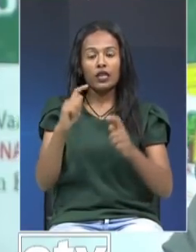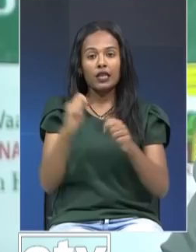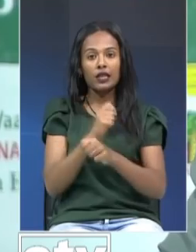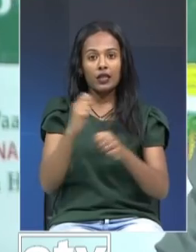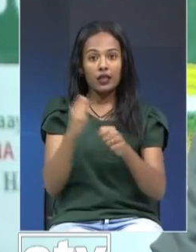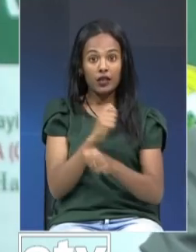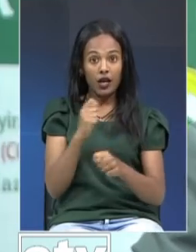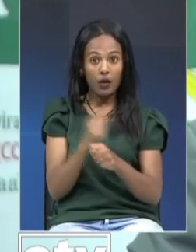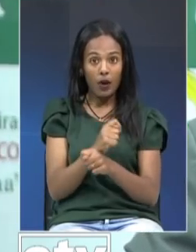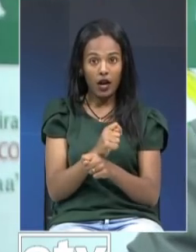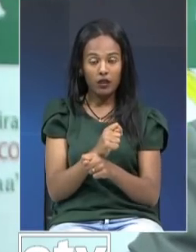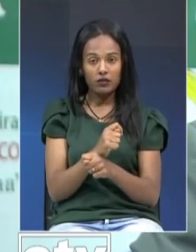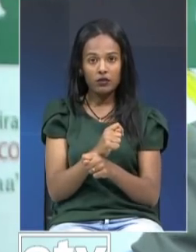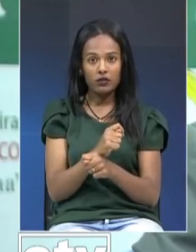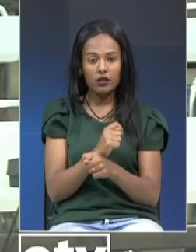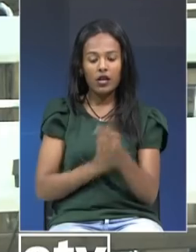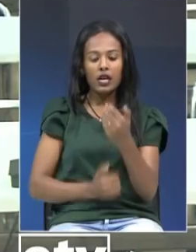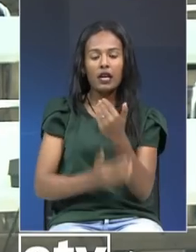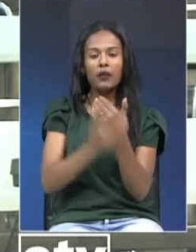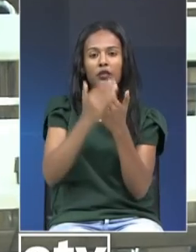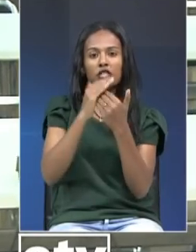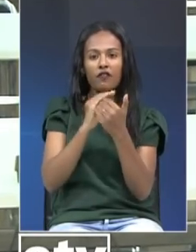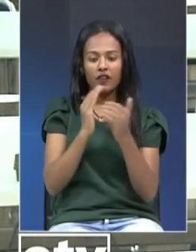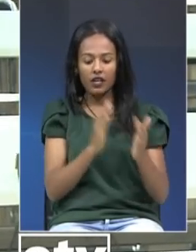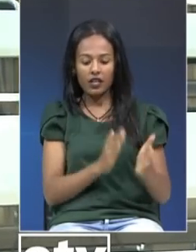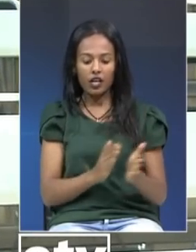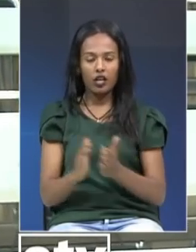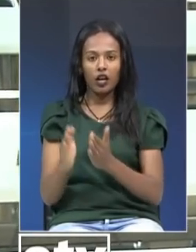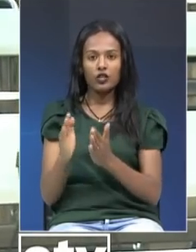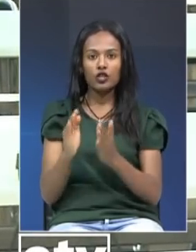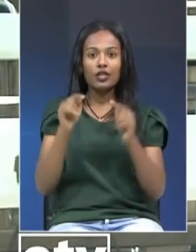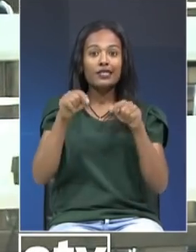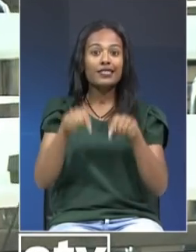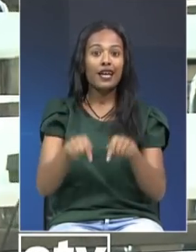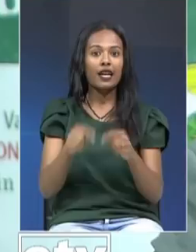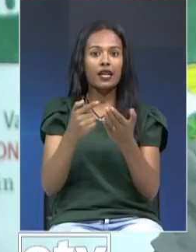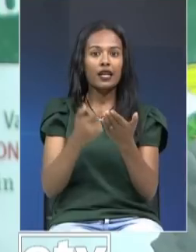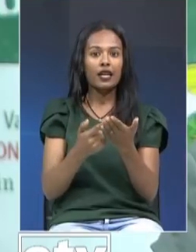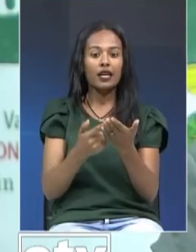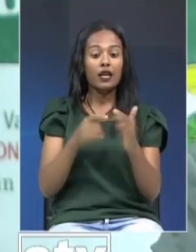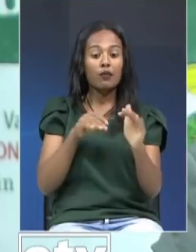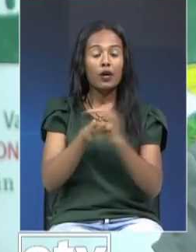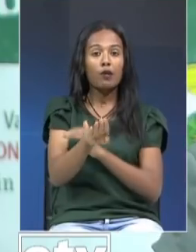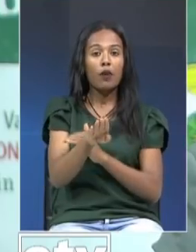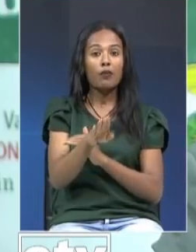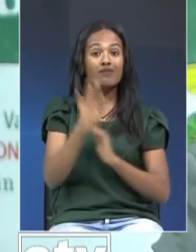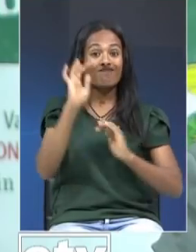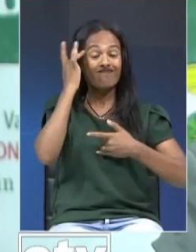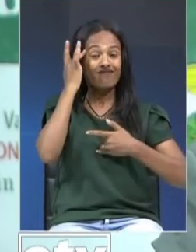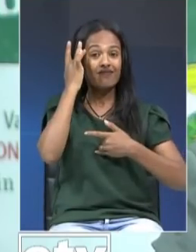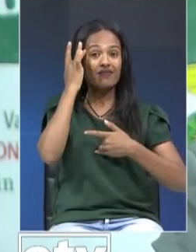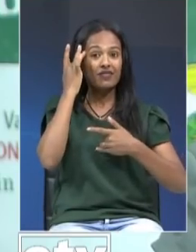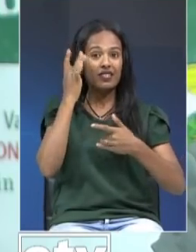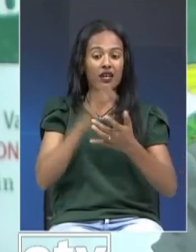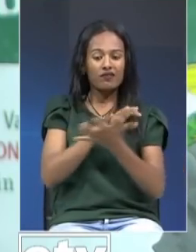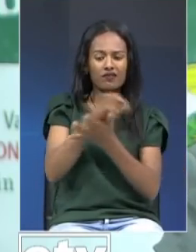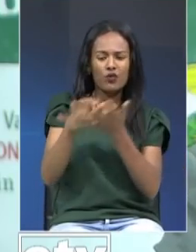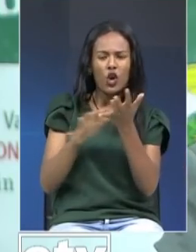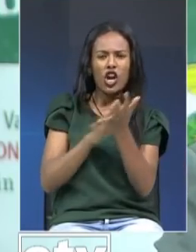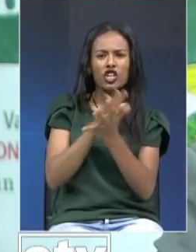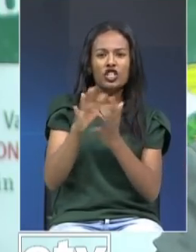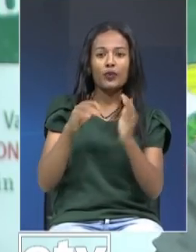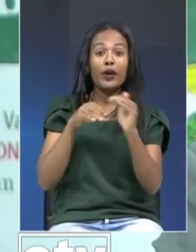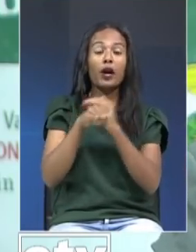ተግባራት ለመሸፈን የተደራጀ ዛሬ ይሄ ህመም በገባበት ይሄ በሽታ ወረርሽኝ